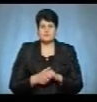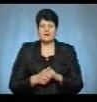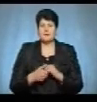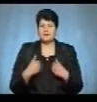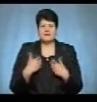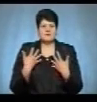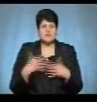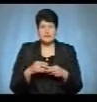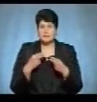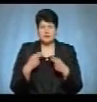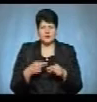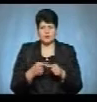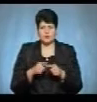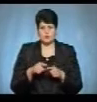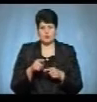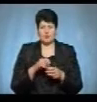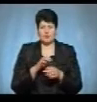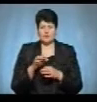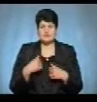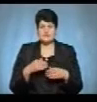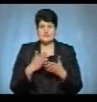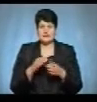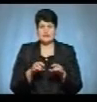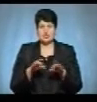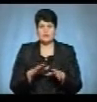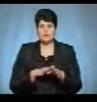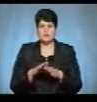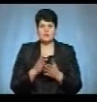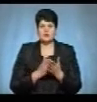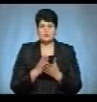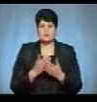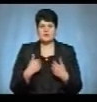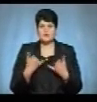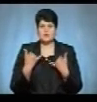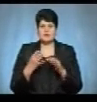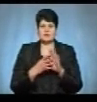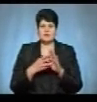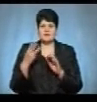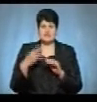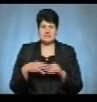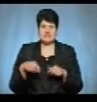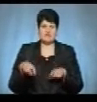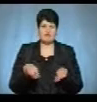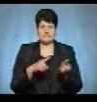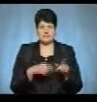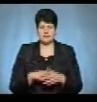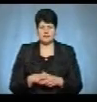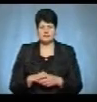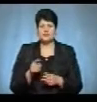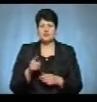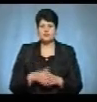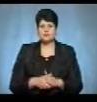вже по даному проекту, бо в нас є рішення виконавчої служби, і в нас сьогодні 9:30 виселення. А